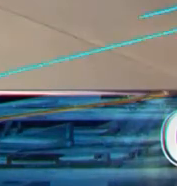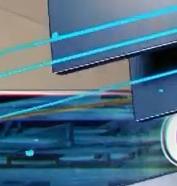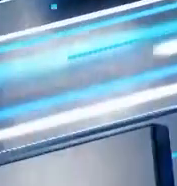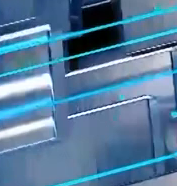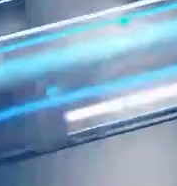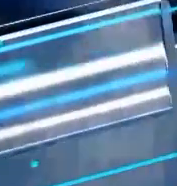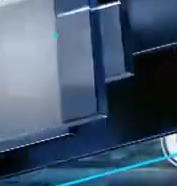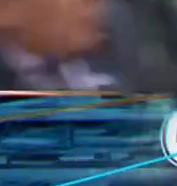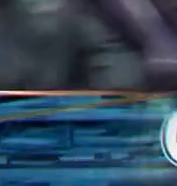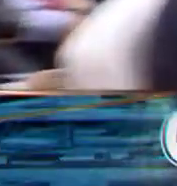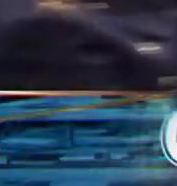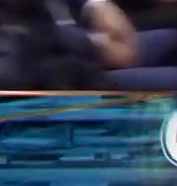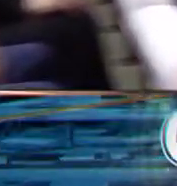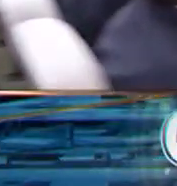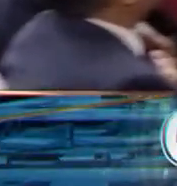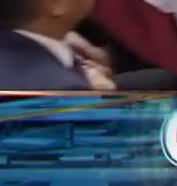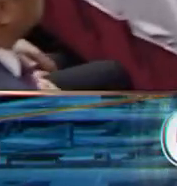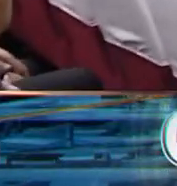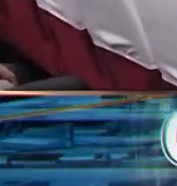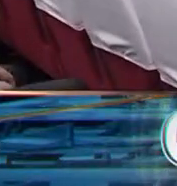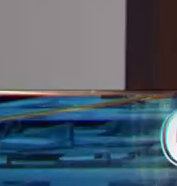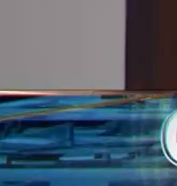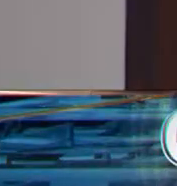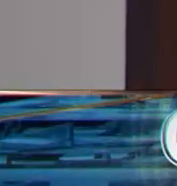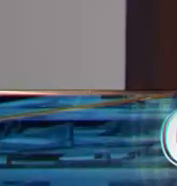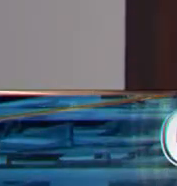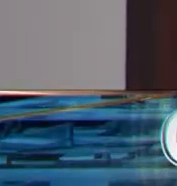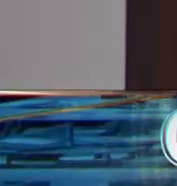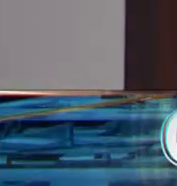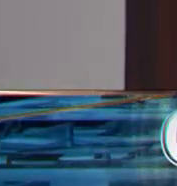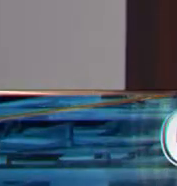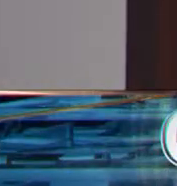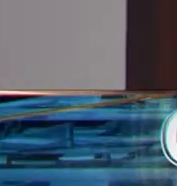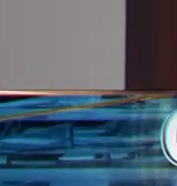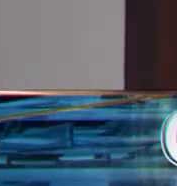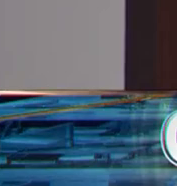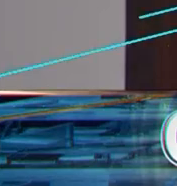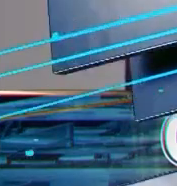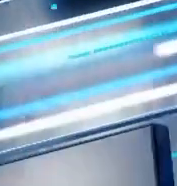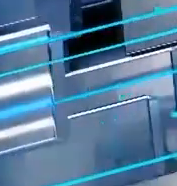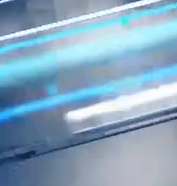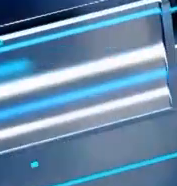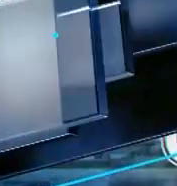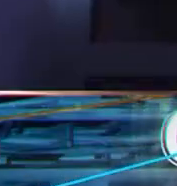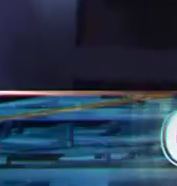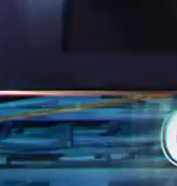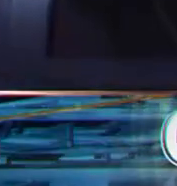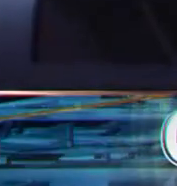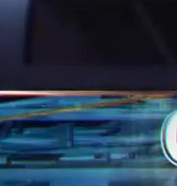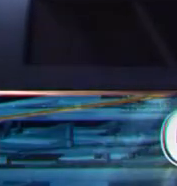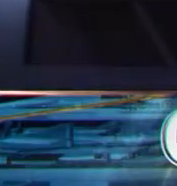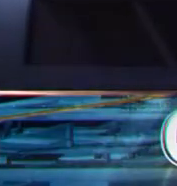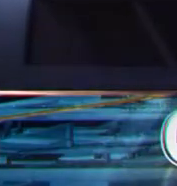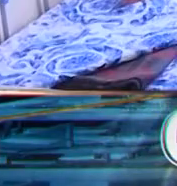инфекции. Старые кадры, новые полномочия. В составе аппарата Акима области замена. Инсульт